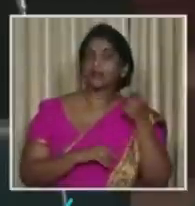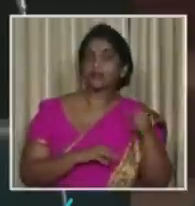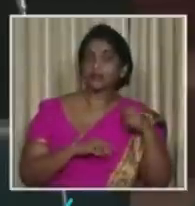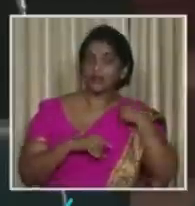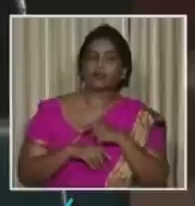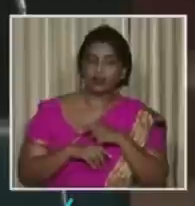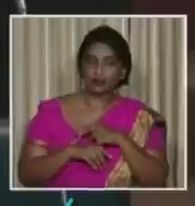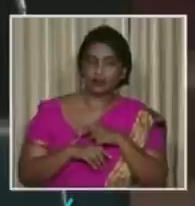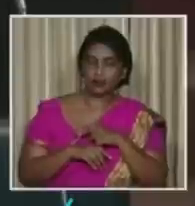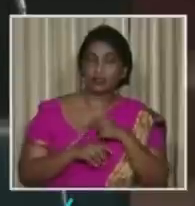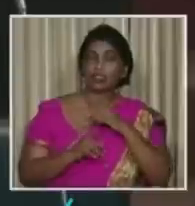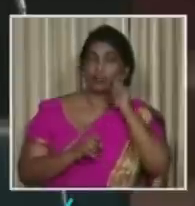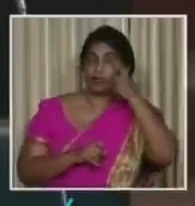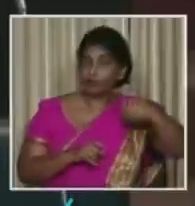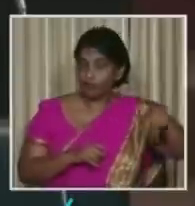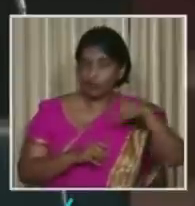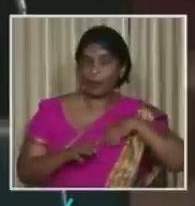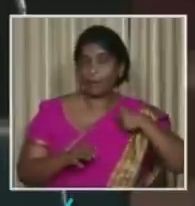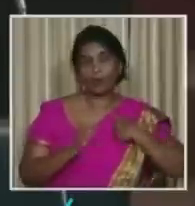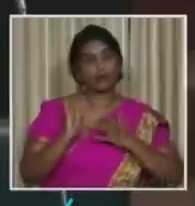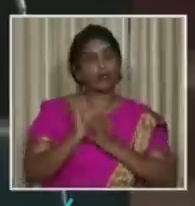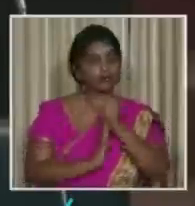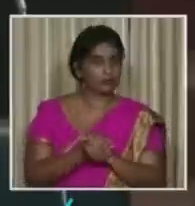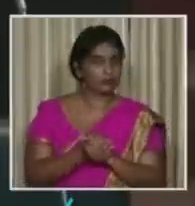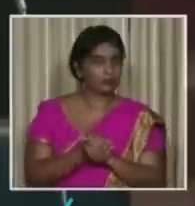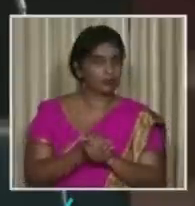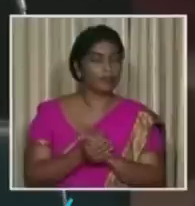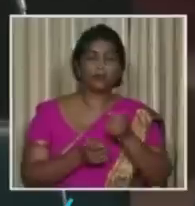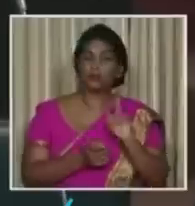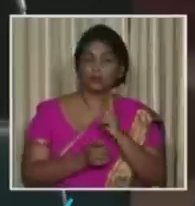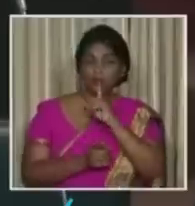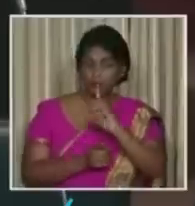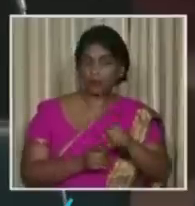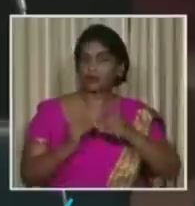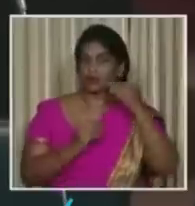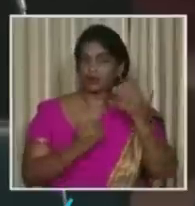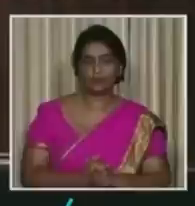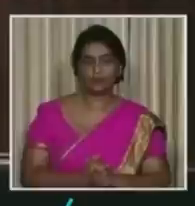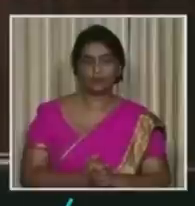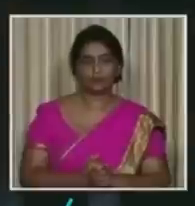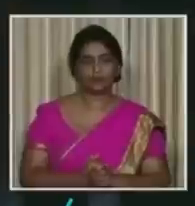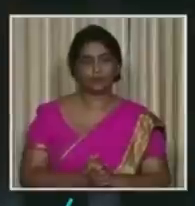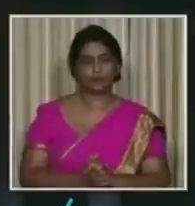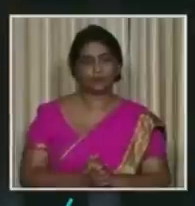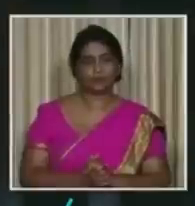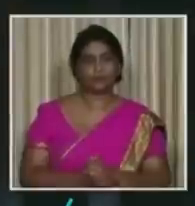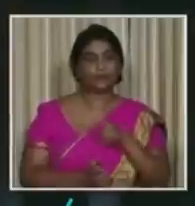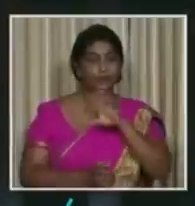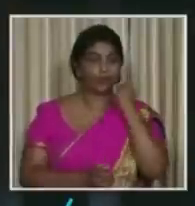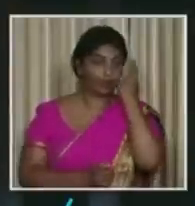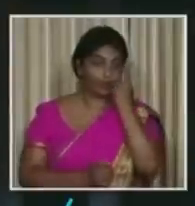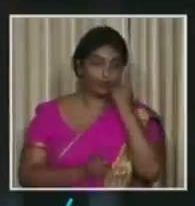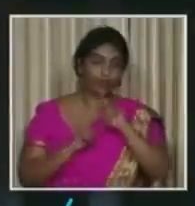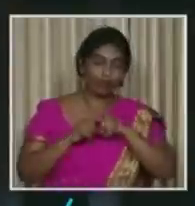අපි විශ්වාස කරනවා ජනතාවගේ මූලික අයිතිවාසිකම් ආරක්ෂා කරන්න නියෝගයක් අපිට යථාකාලෙදී ලැබෙයි කියලා. ඔබතුමා ඉතාම